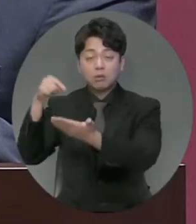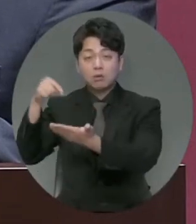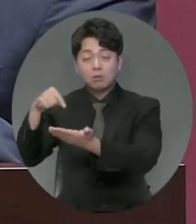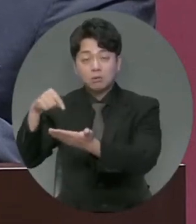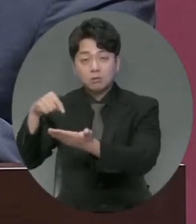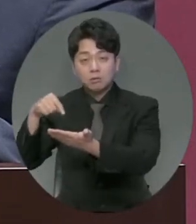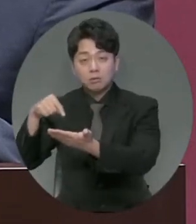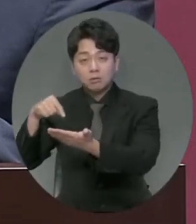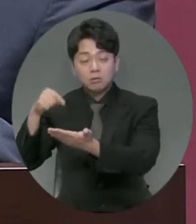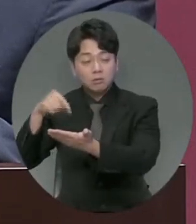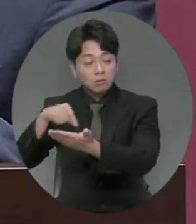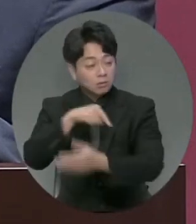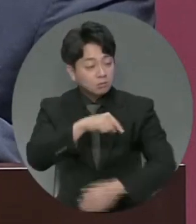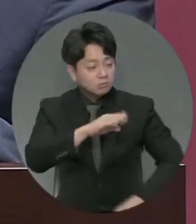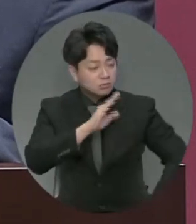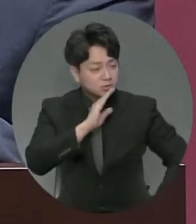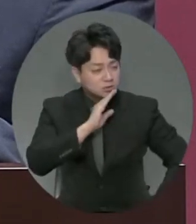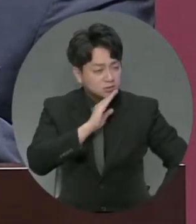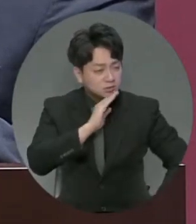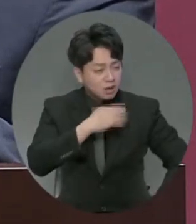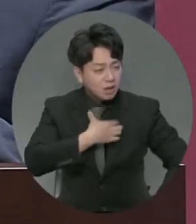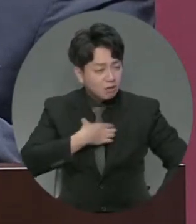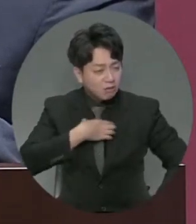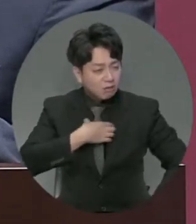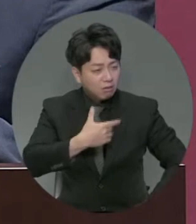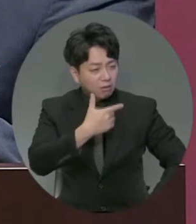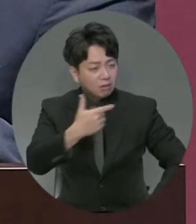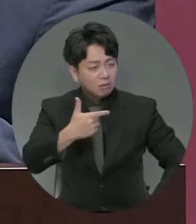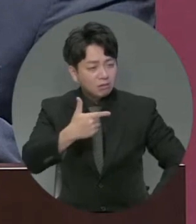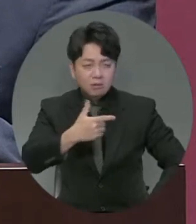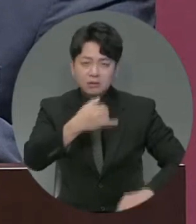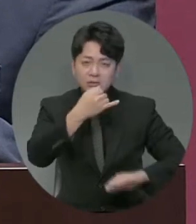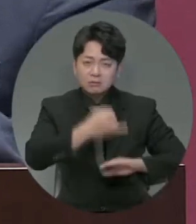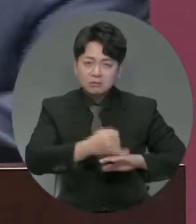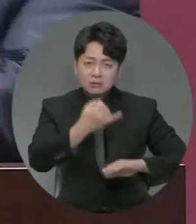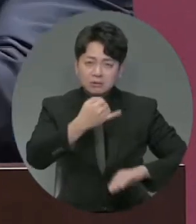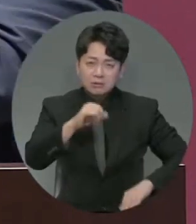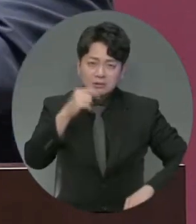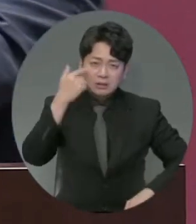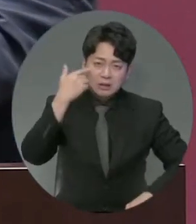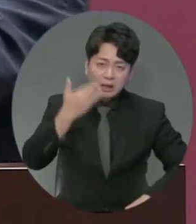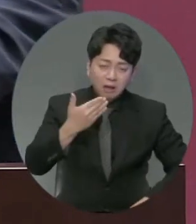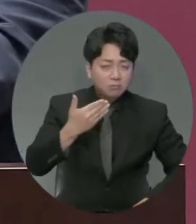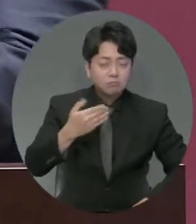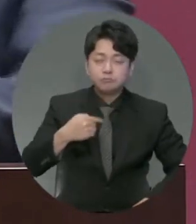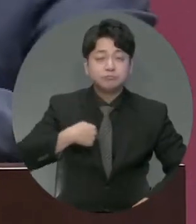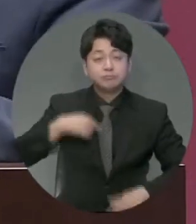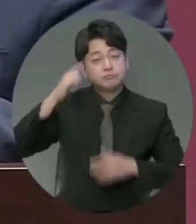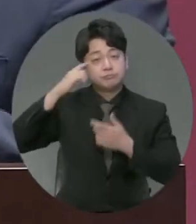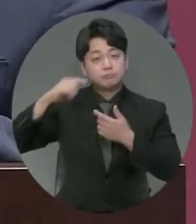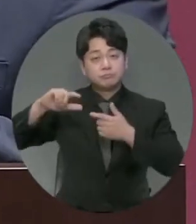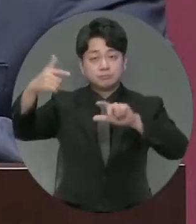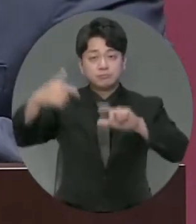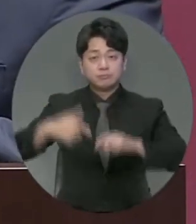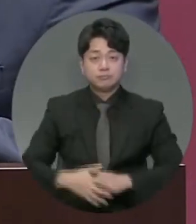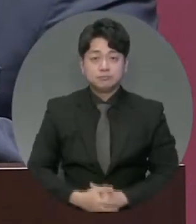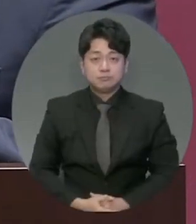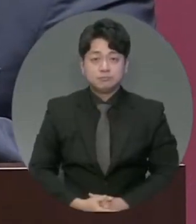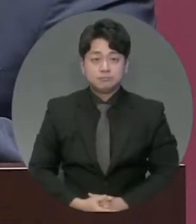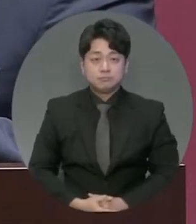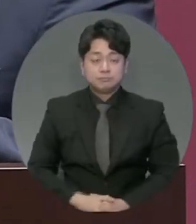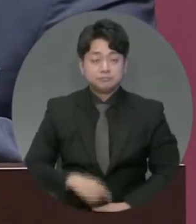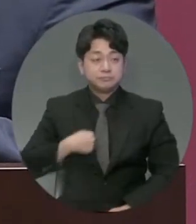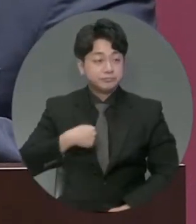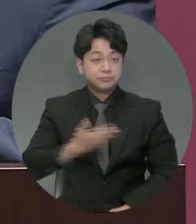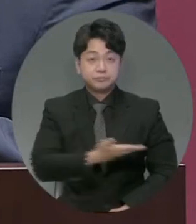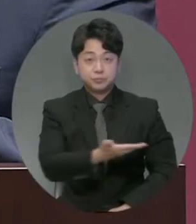그 최저점이냐, 거기에 대해서는 많은 생각이 다른 것 같습니다, 의원님하고. 그래서 저는 제가 그분들을 너무나